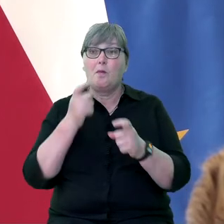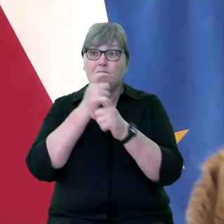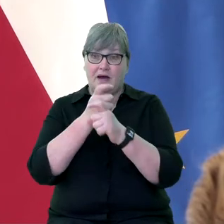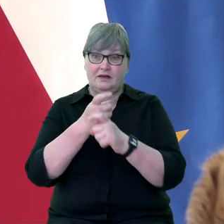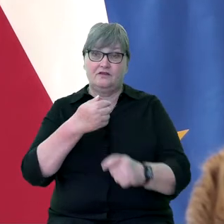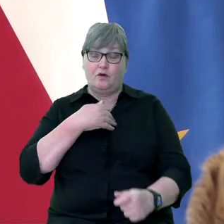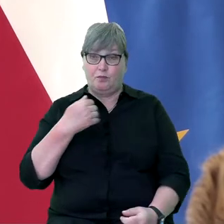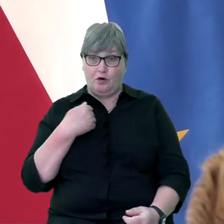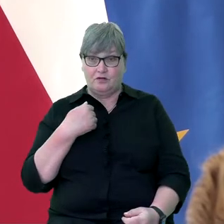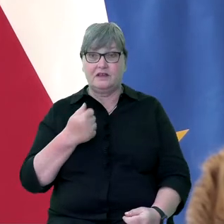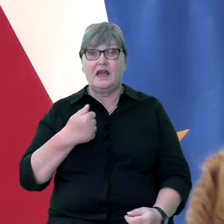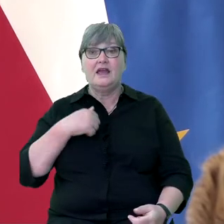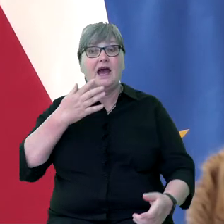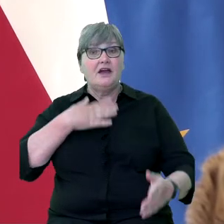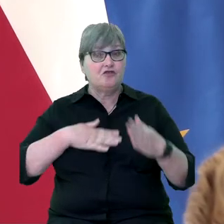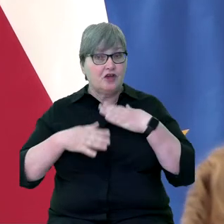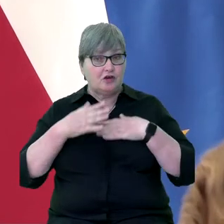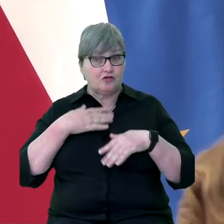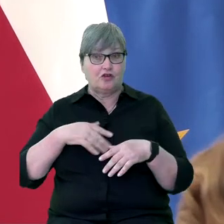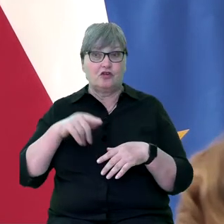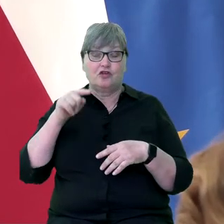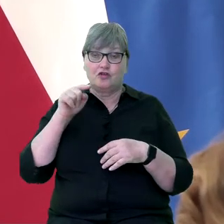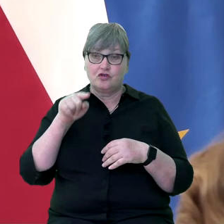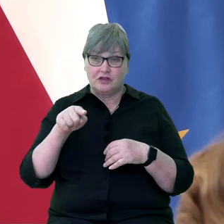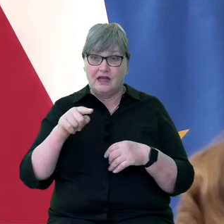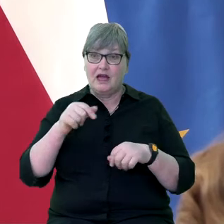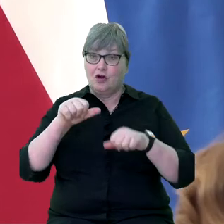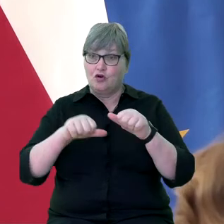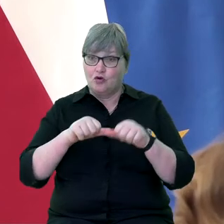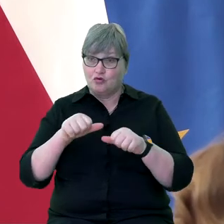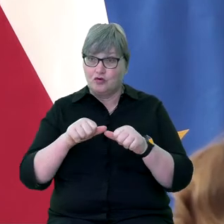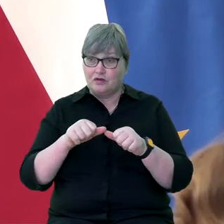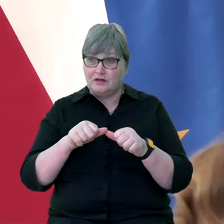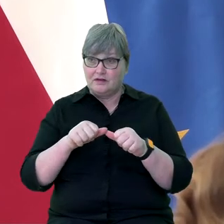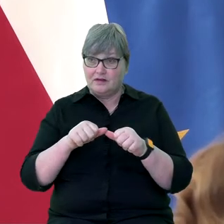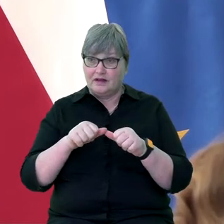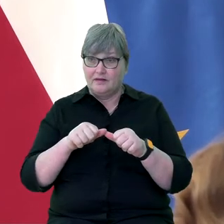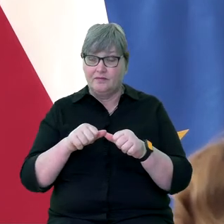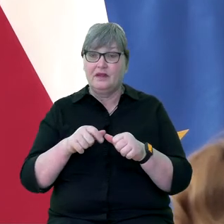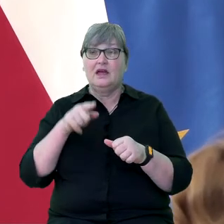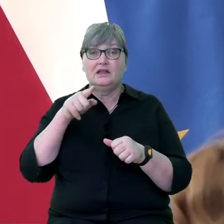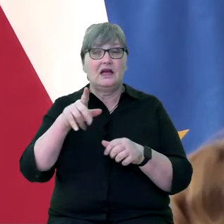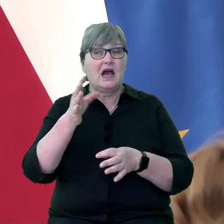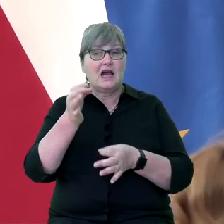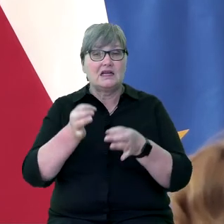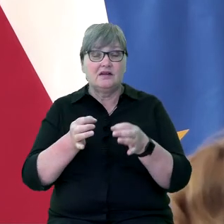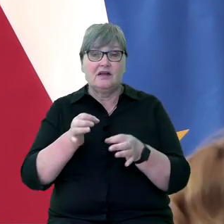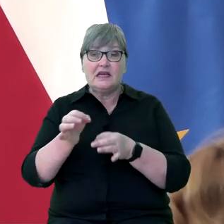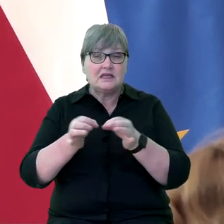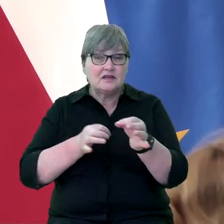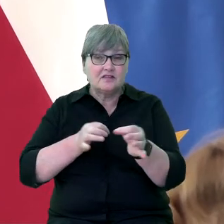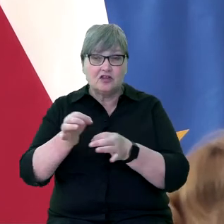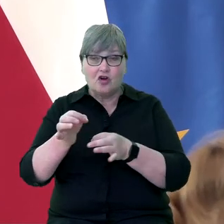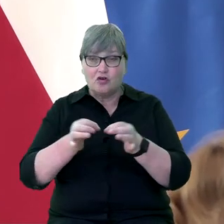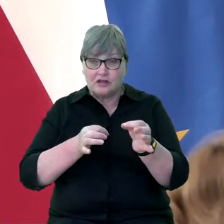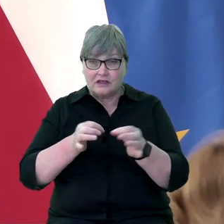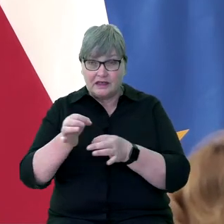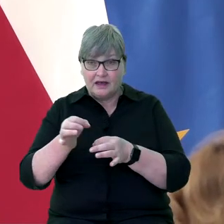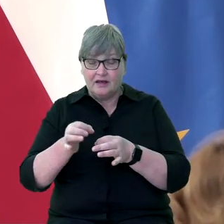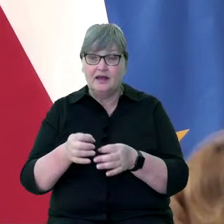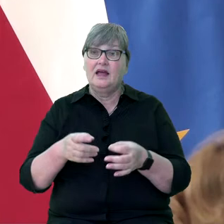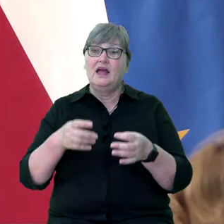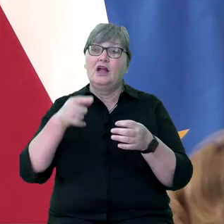Cieszę się, że tę inspirującą, burzliwą, a niekiedy tragiczną historię Polskiej Służby Cywilnej przybliżą